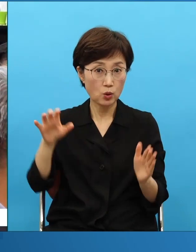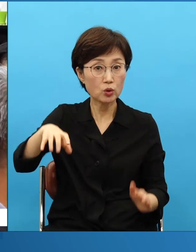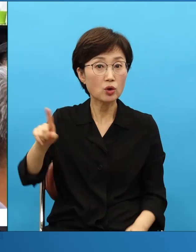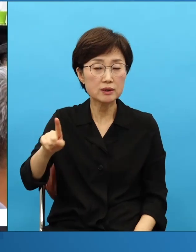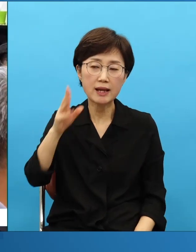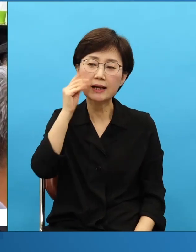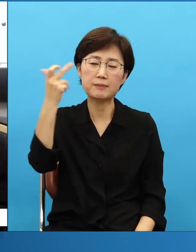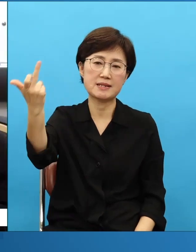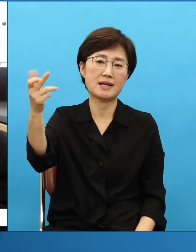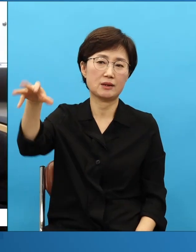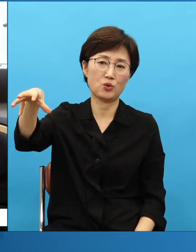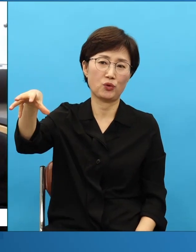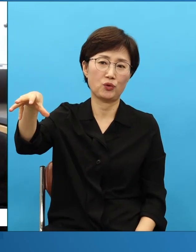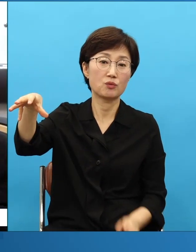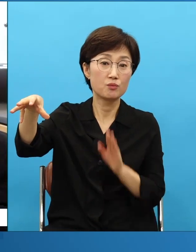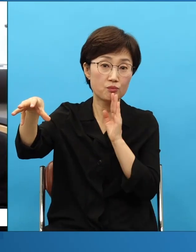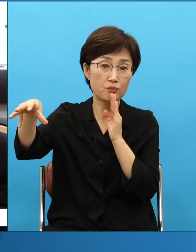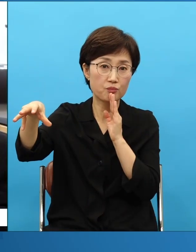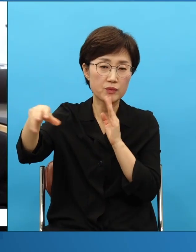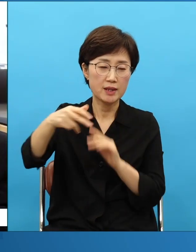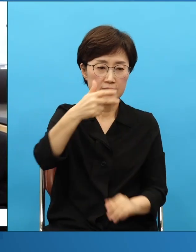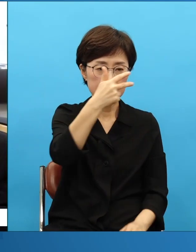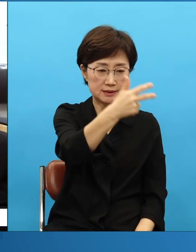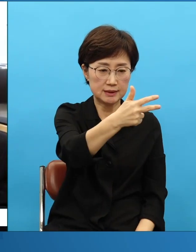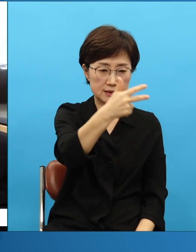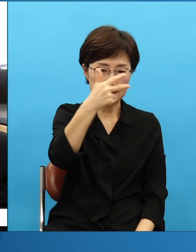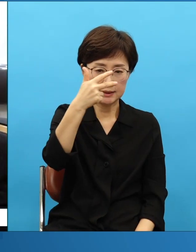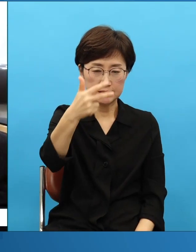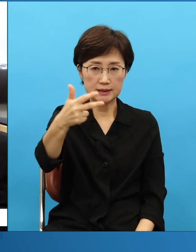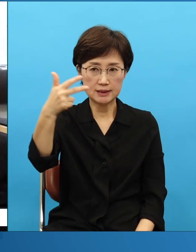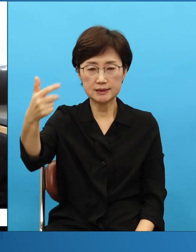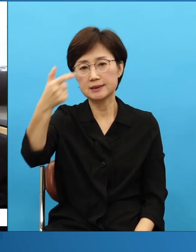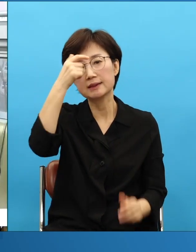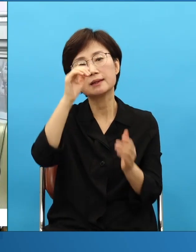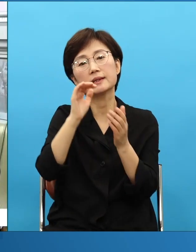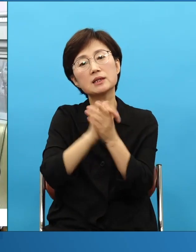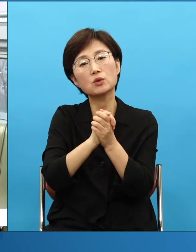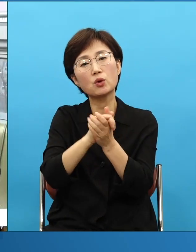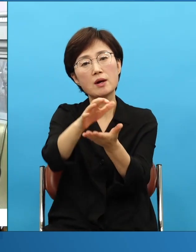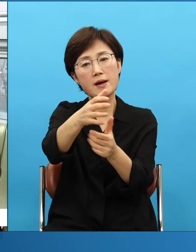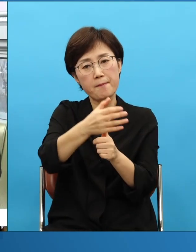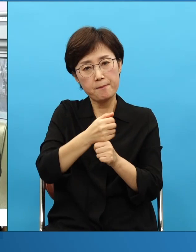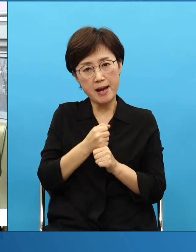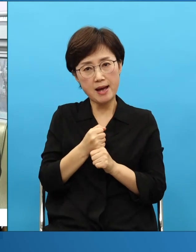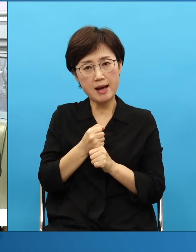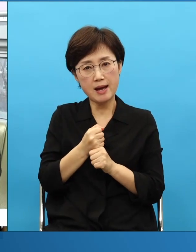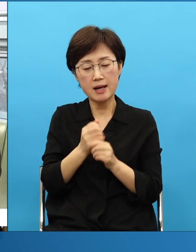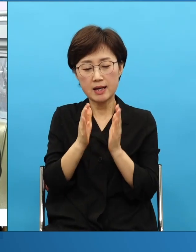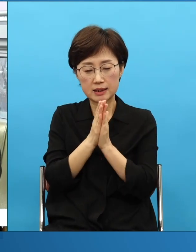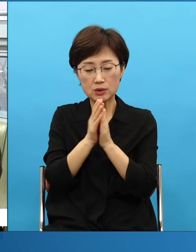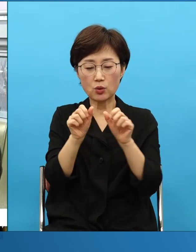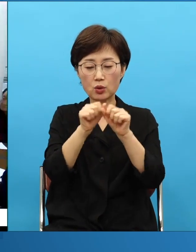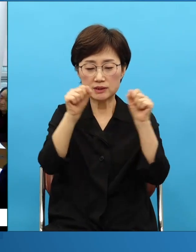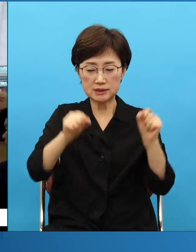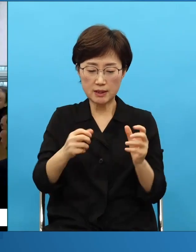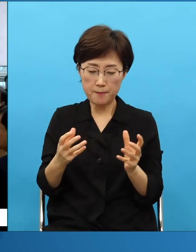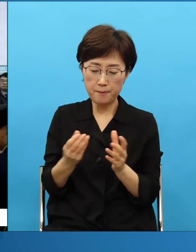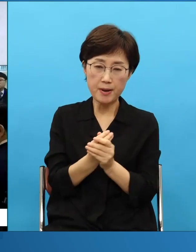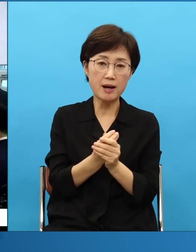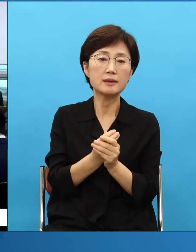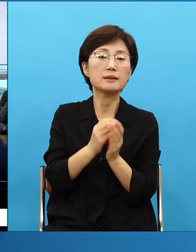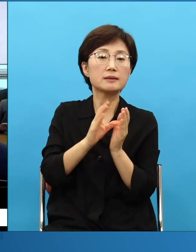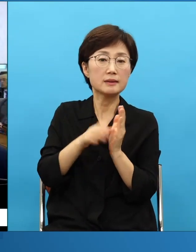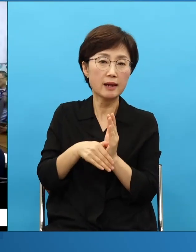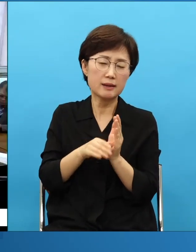시작된 것처럼 7망대, 7여정, 7이정표를 누리는 기도 시스템이 만들어질 때